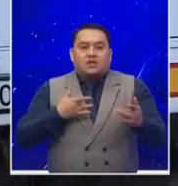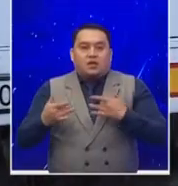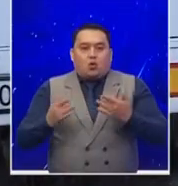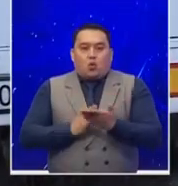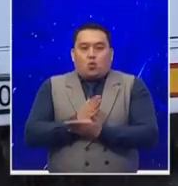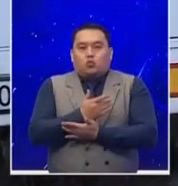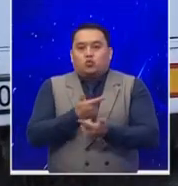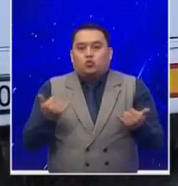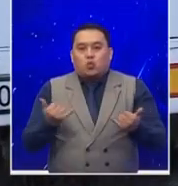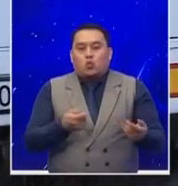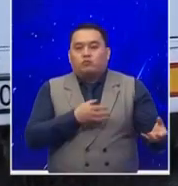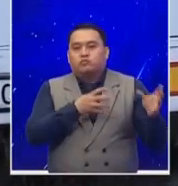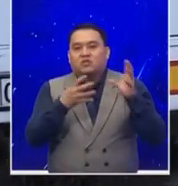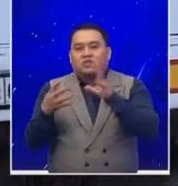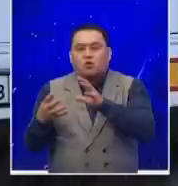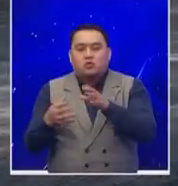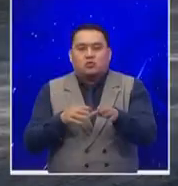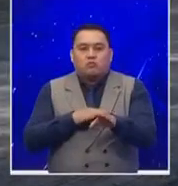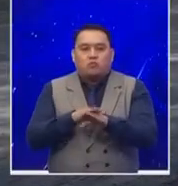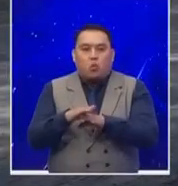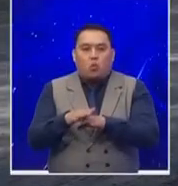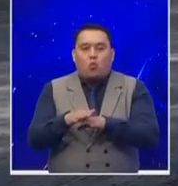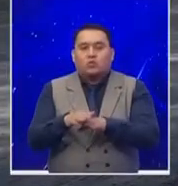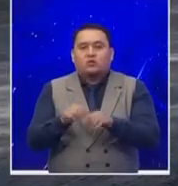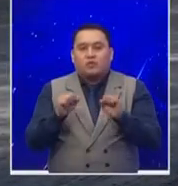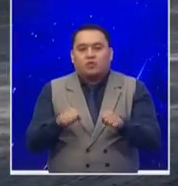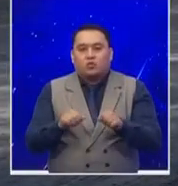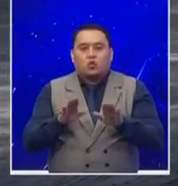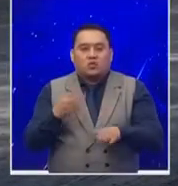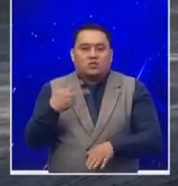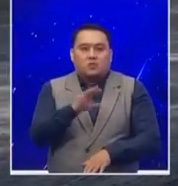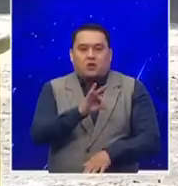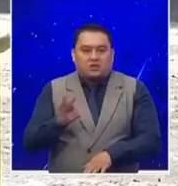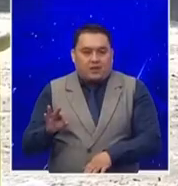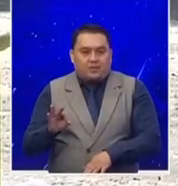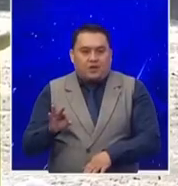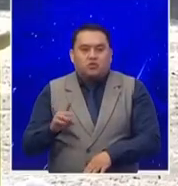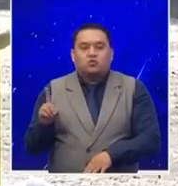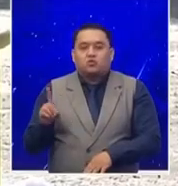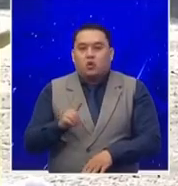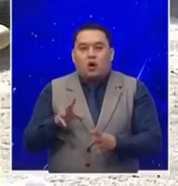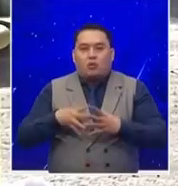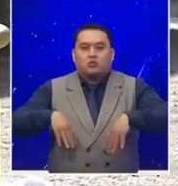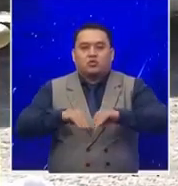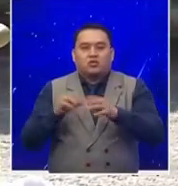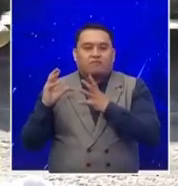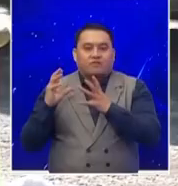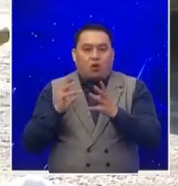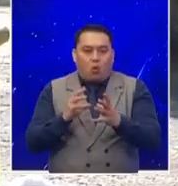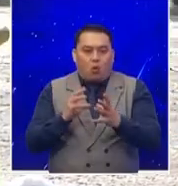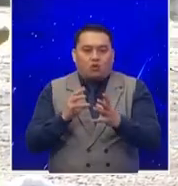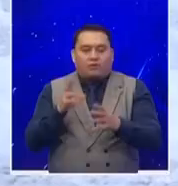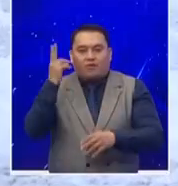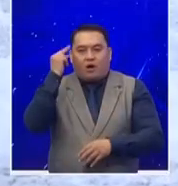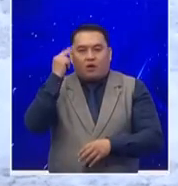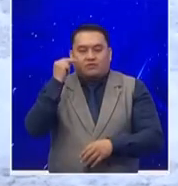по перевозке людей. Теперь заполняемость храмов искусств не должна превышать 30%. А что касается общественного транспорта, то его